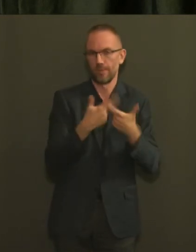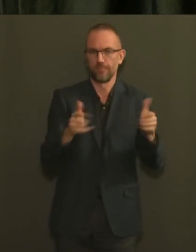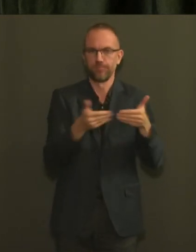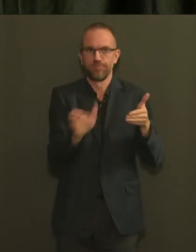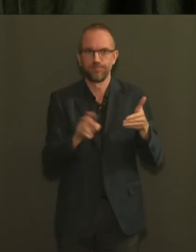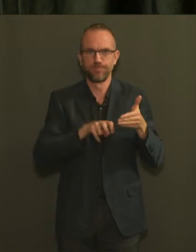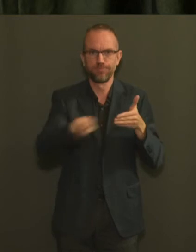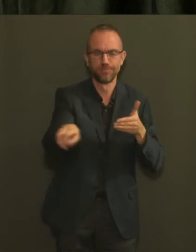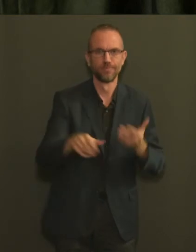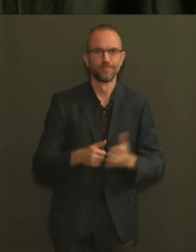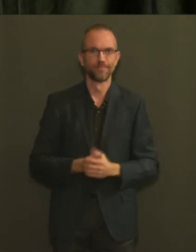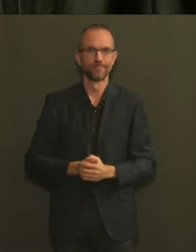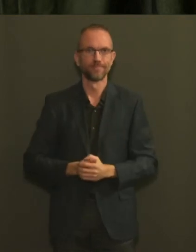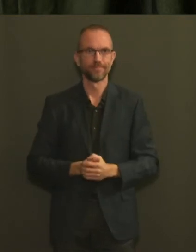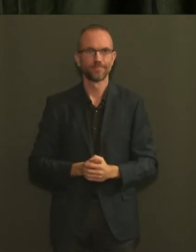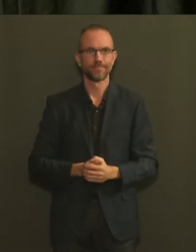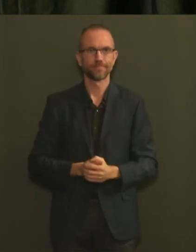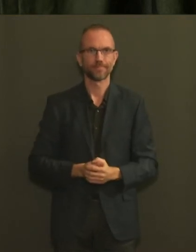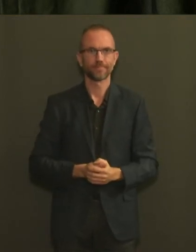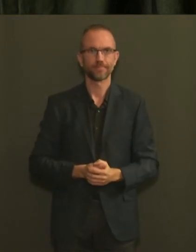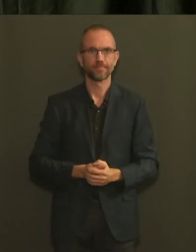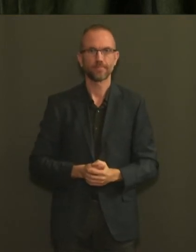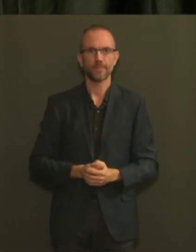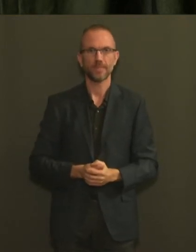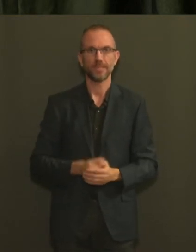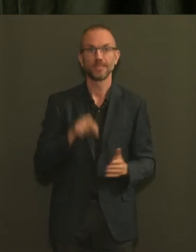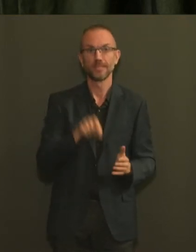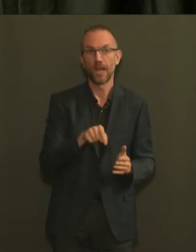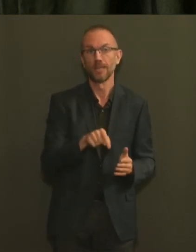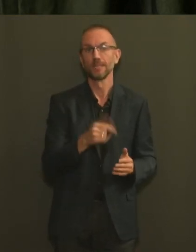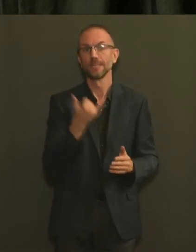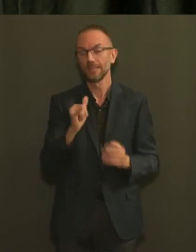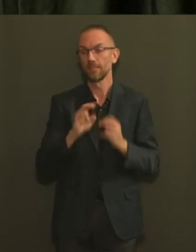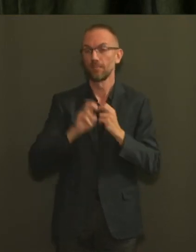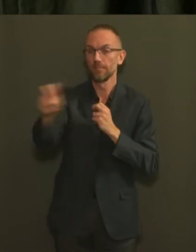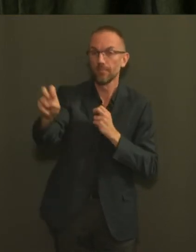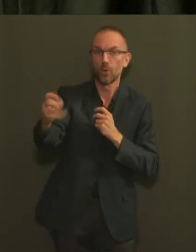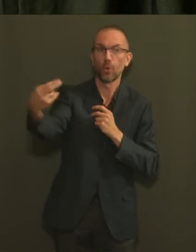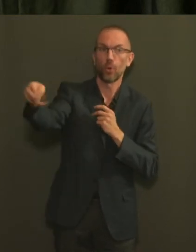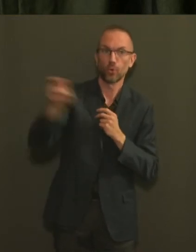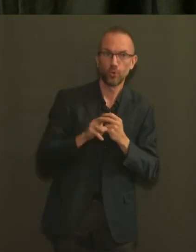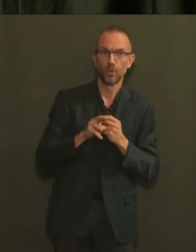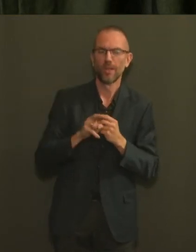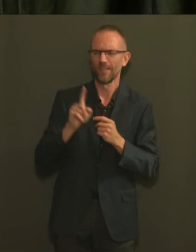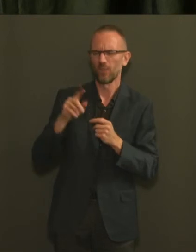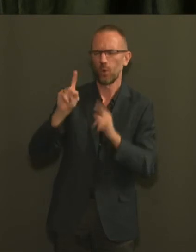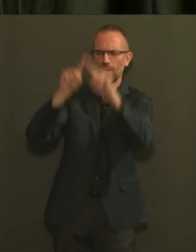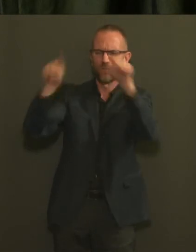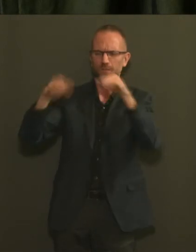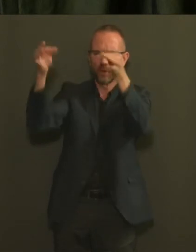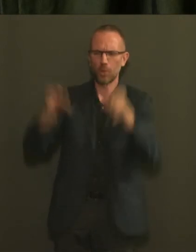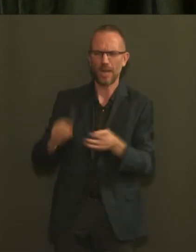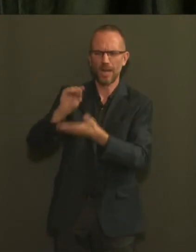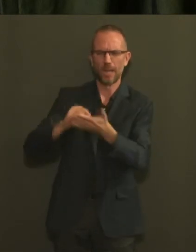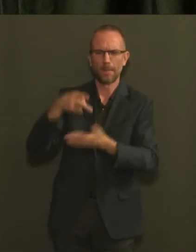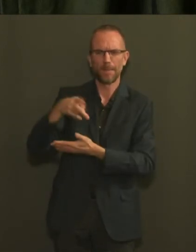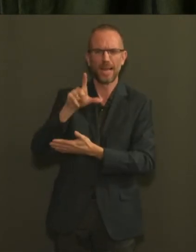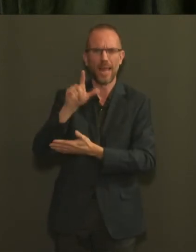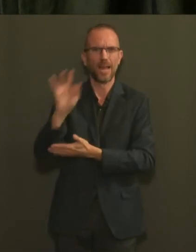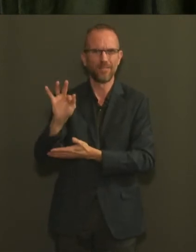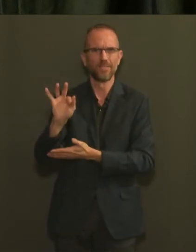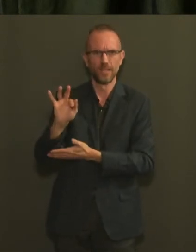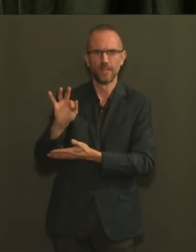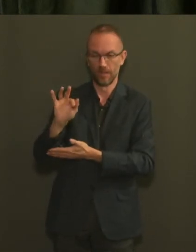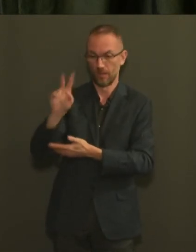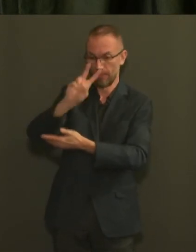dans le formulaire passagers mais le risque l'évaluation de ce risque